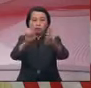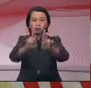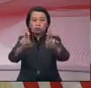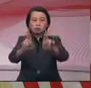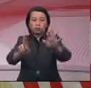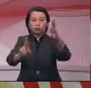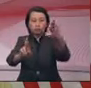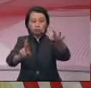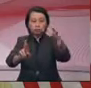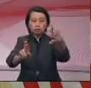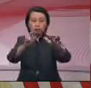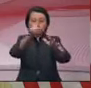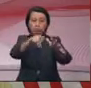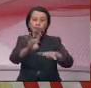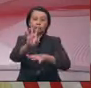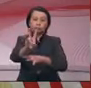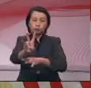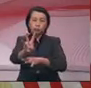15 Julai ini.